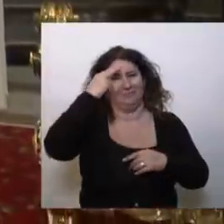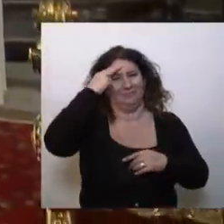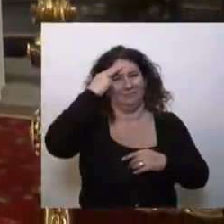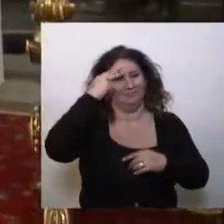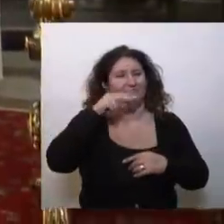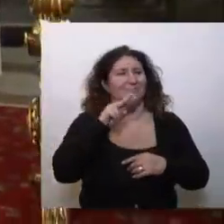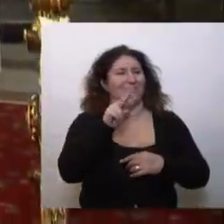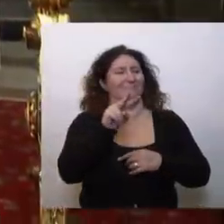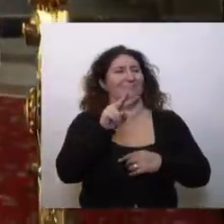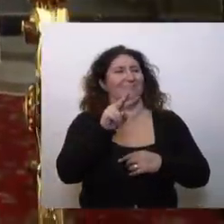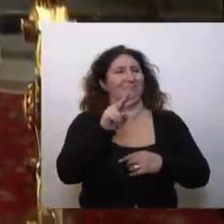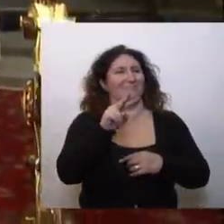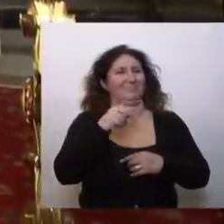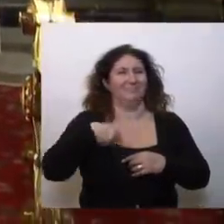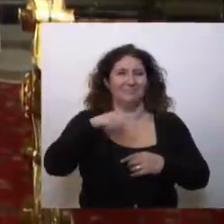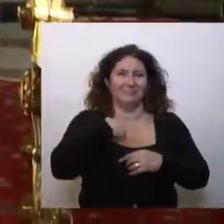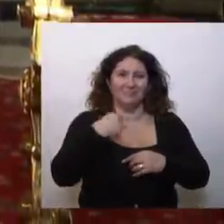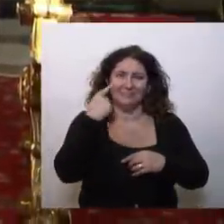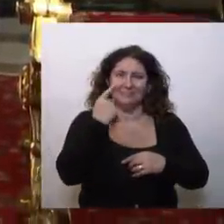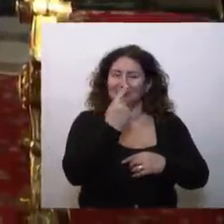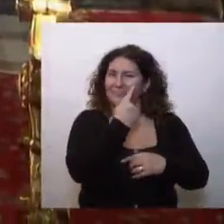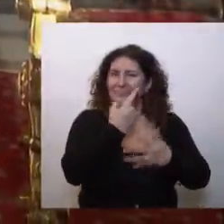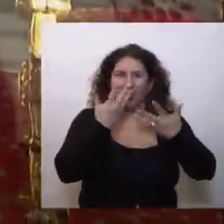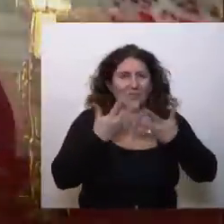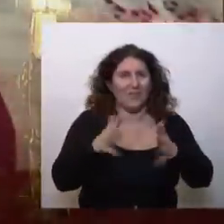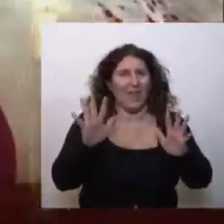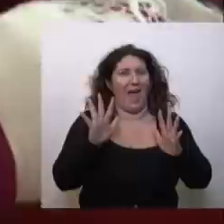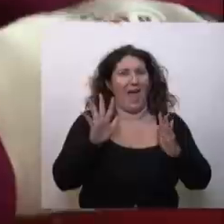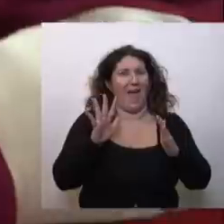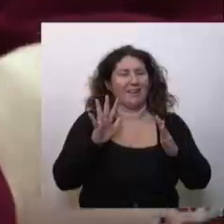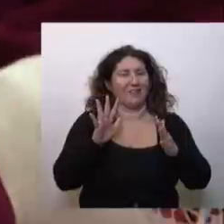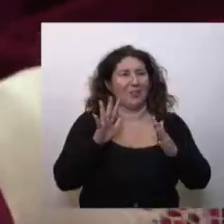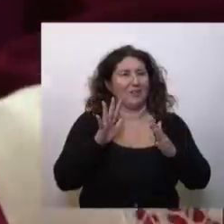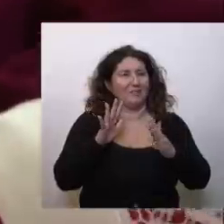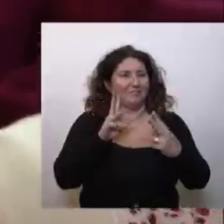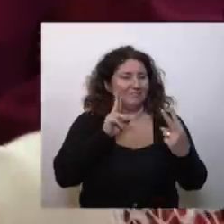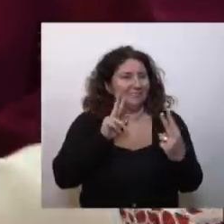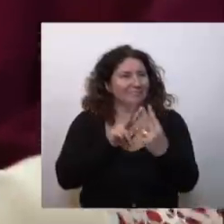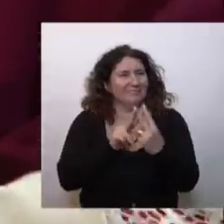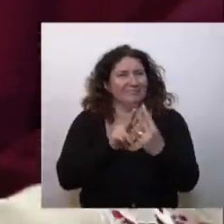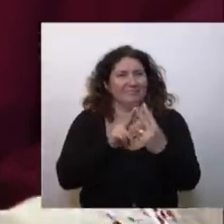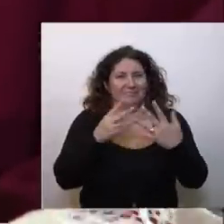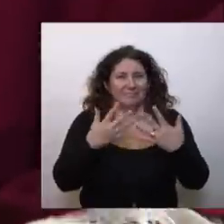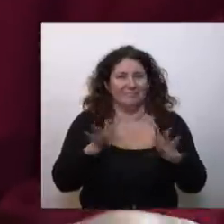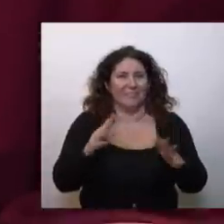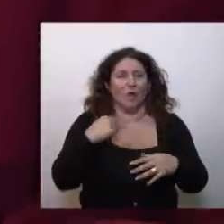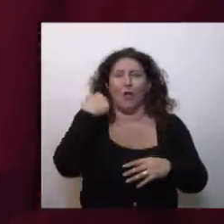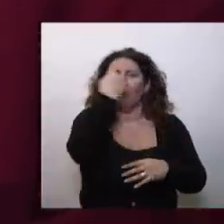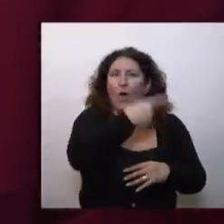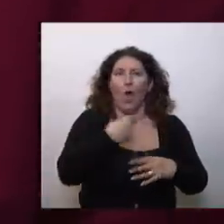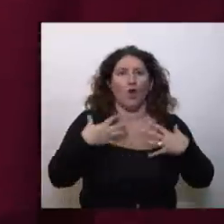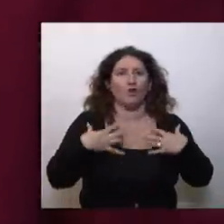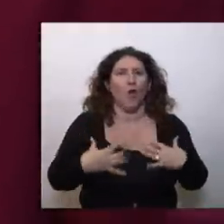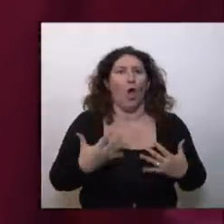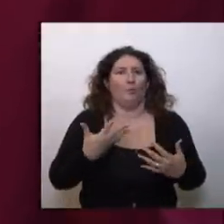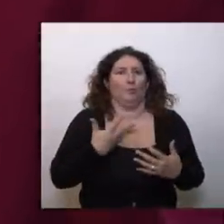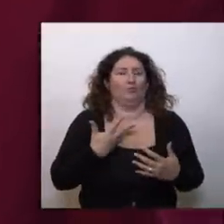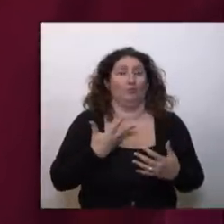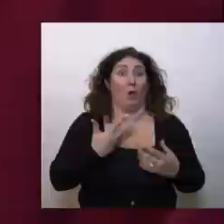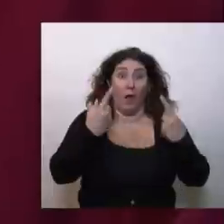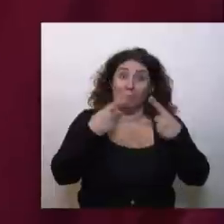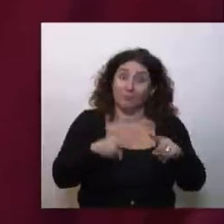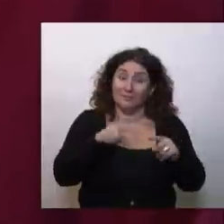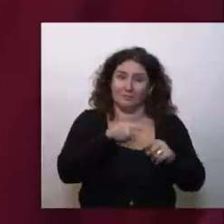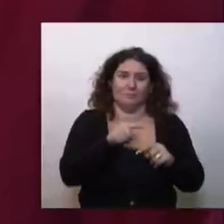reso incontrabile, che si è fatto vicino, in un corpo, in un volto. E questo è davvero un